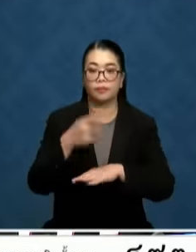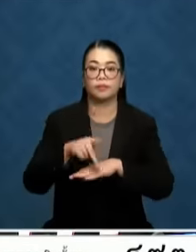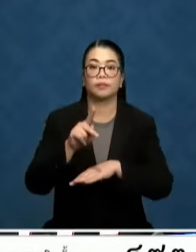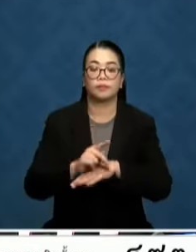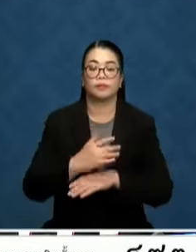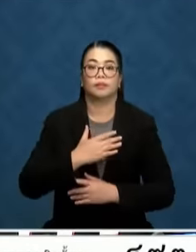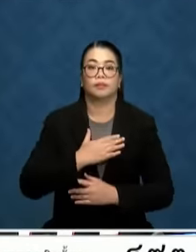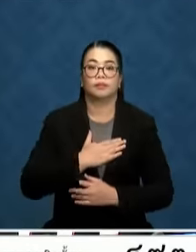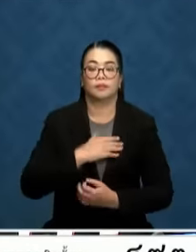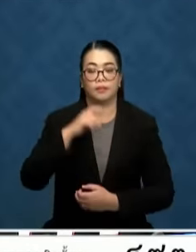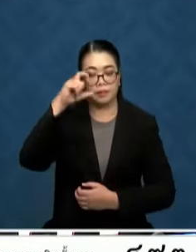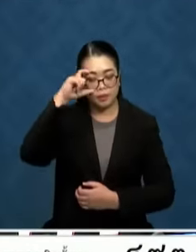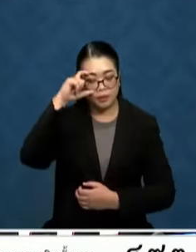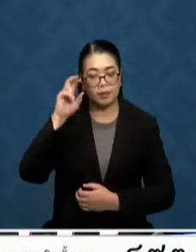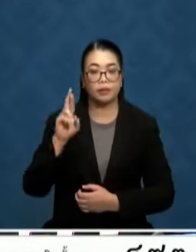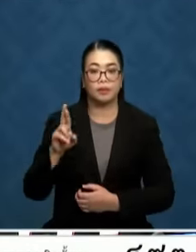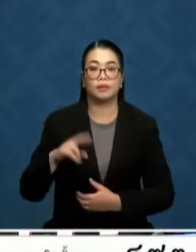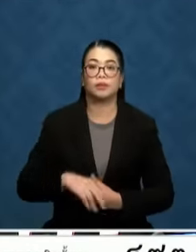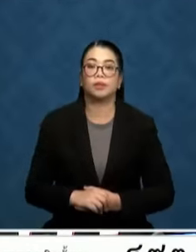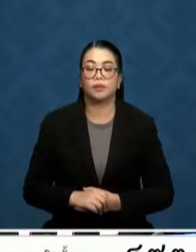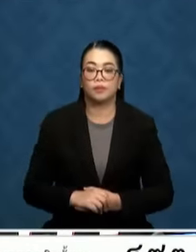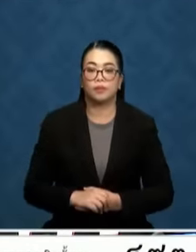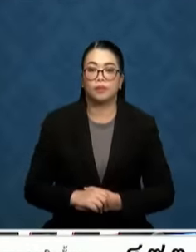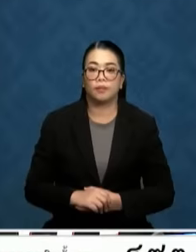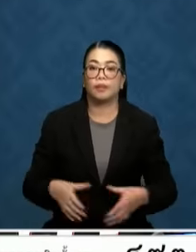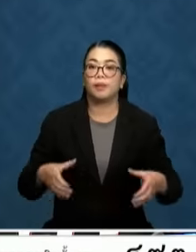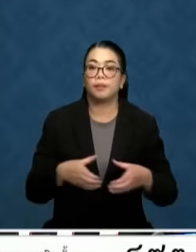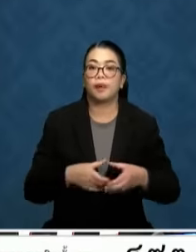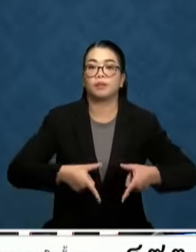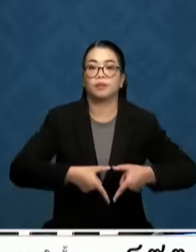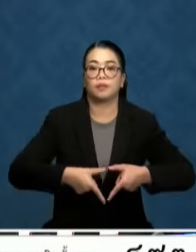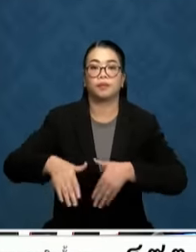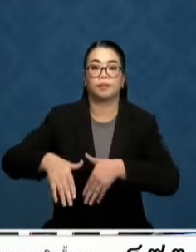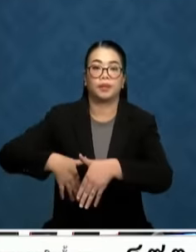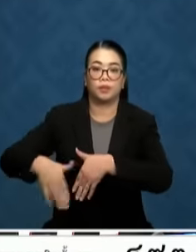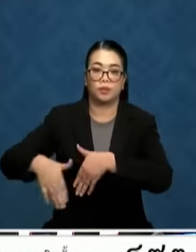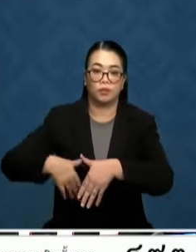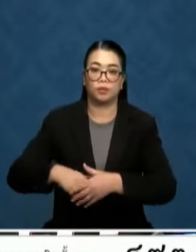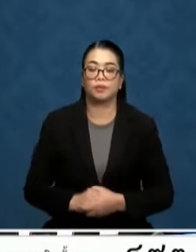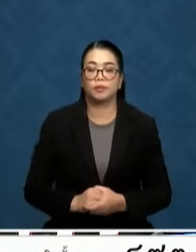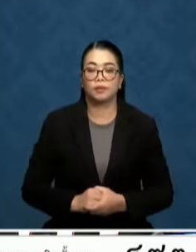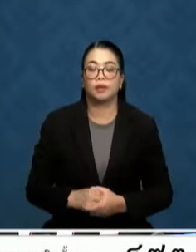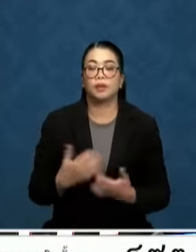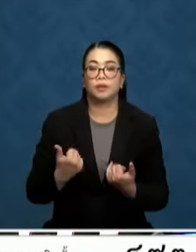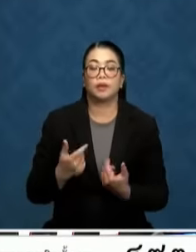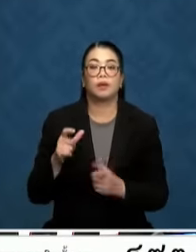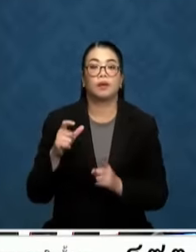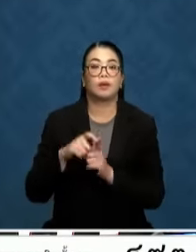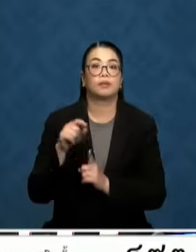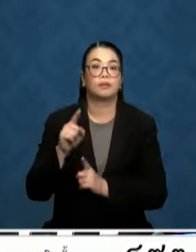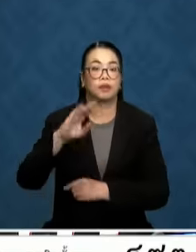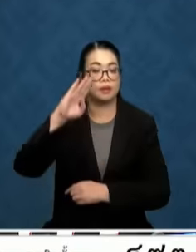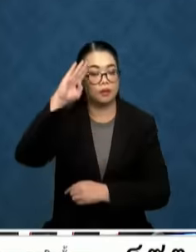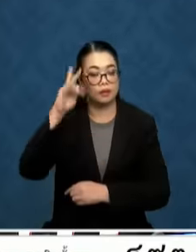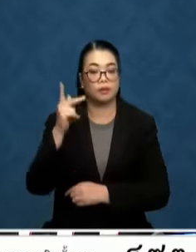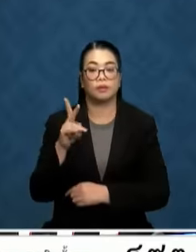ผมรงซมะโงสมาชิสภาฤธรทนลศดรพักประชาชนขอเสนอร่างพลชบนยัตถห ทเลิกประกาศคณัรัษ